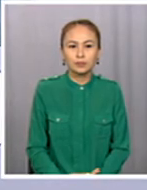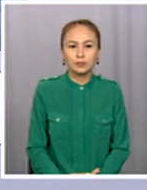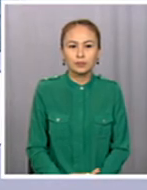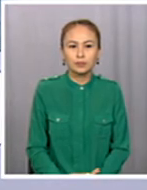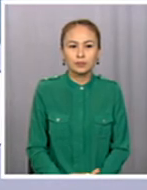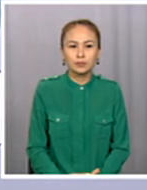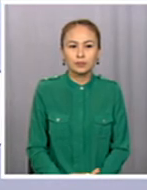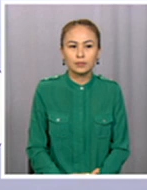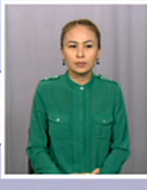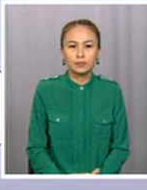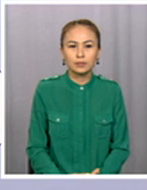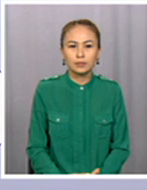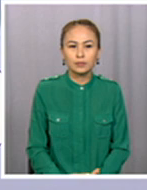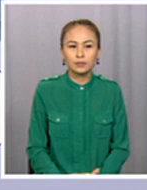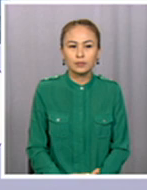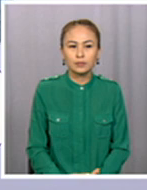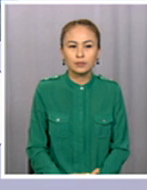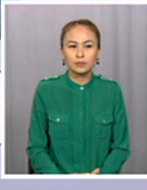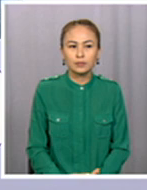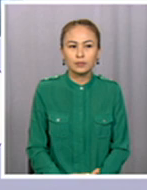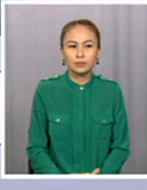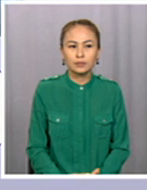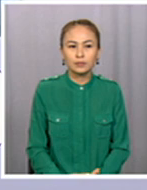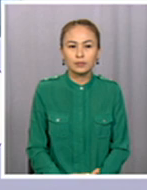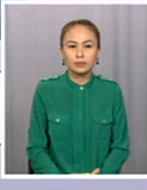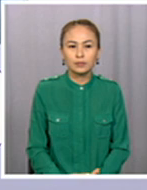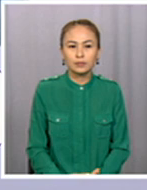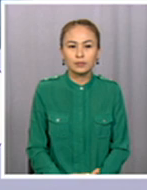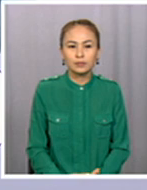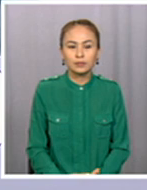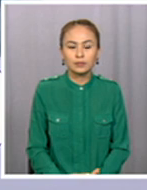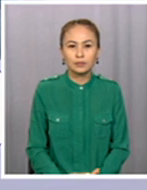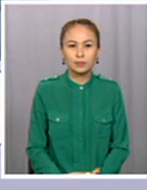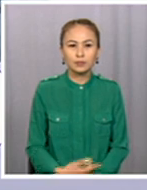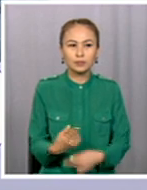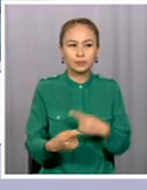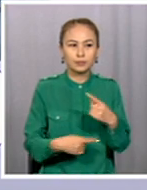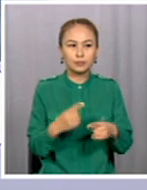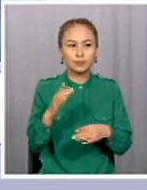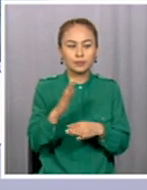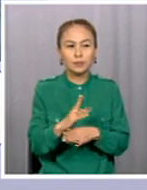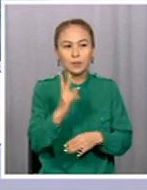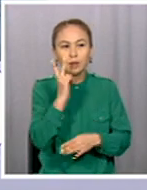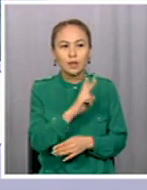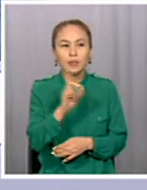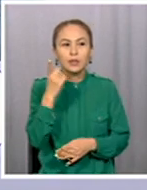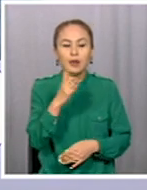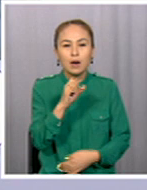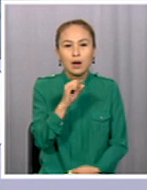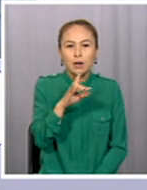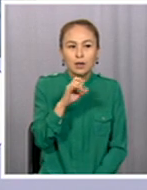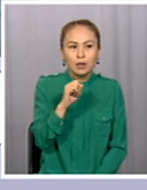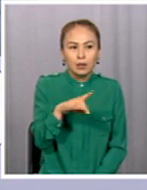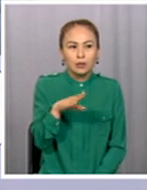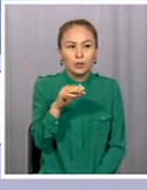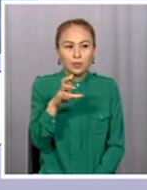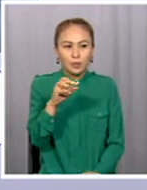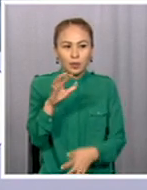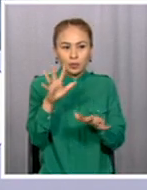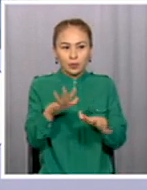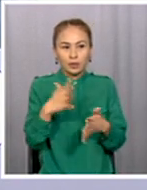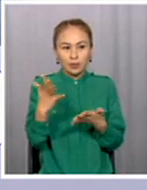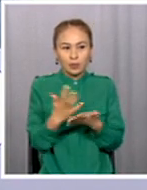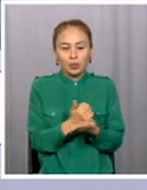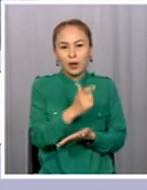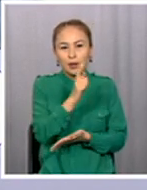Енді келесі тапсырмаға көшейік. неліктен Аралтөбе қорымнан табылған